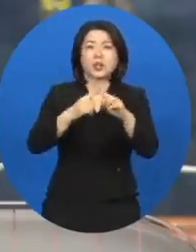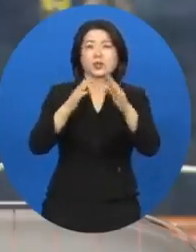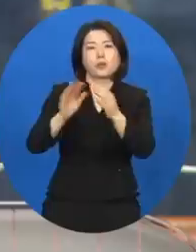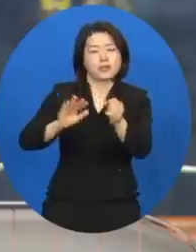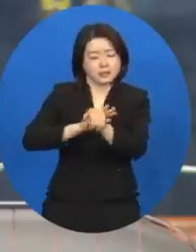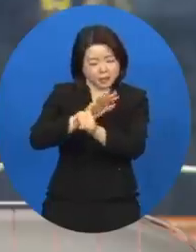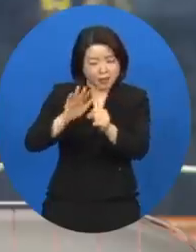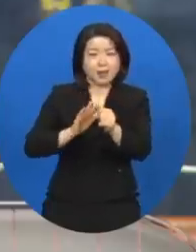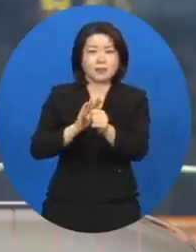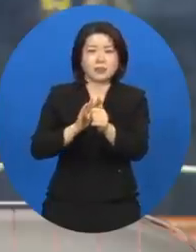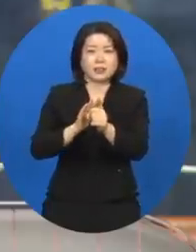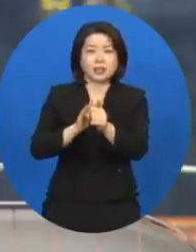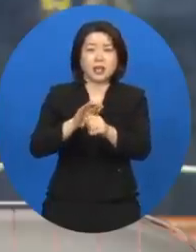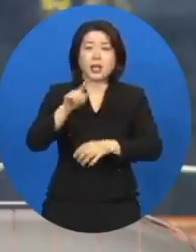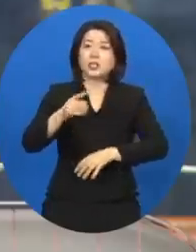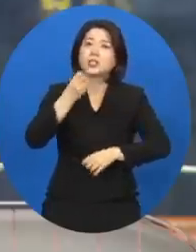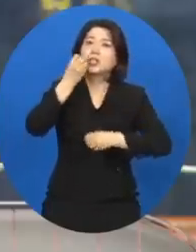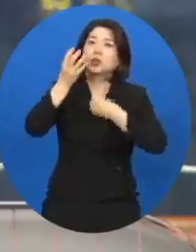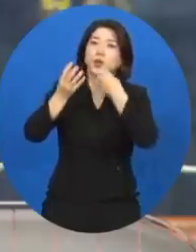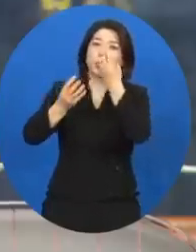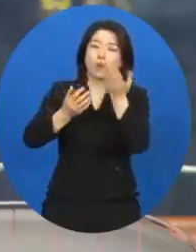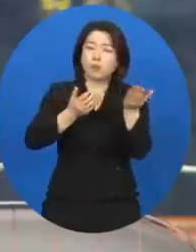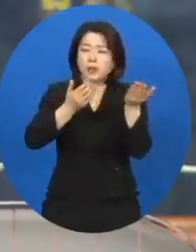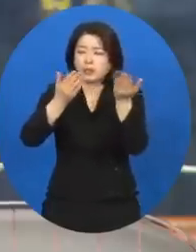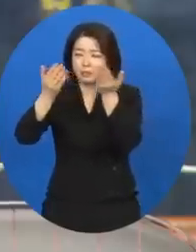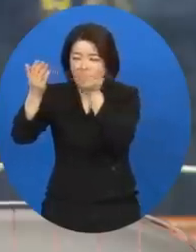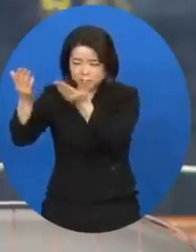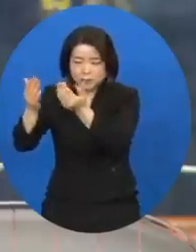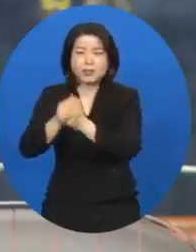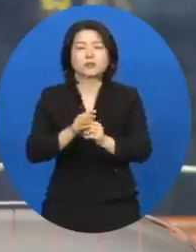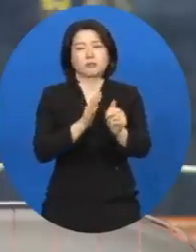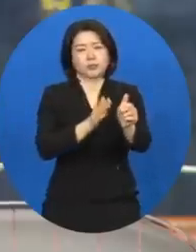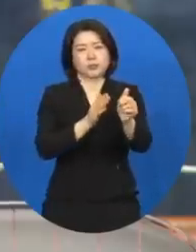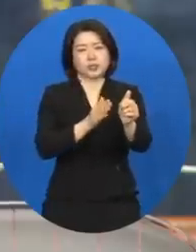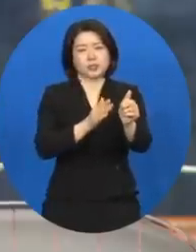사랑합니다. 그 고백을 드려주시기를 부탁을 드리는 거예요.